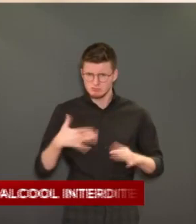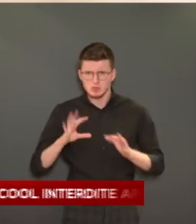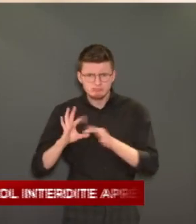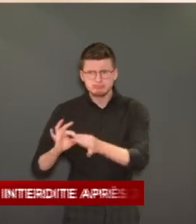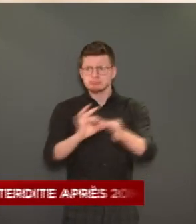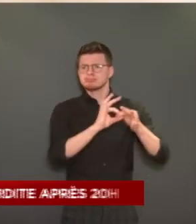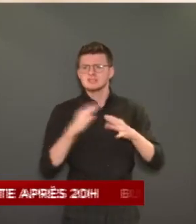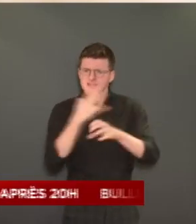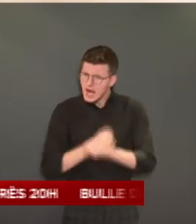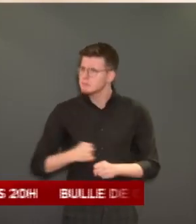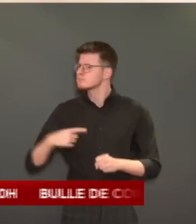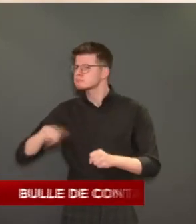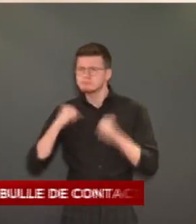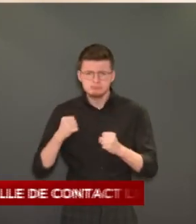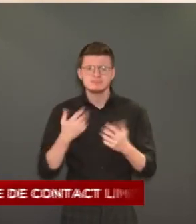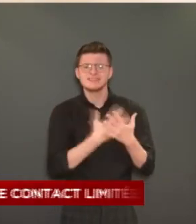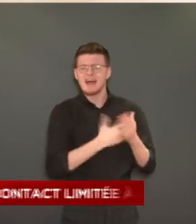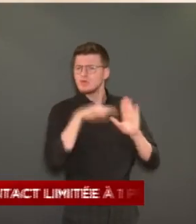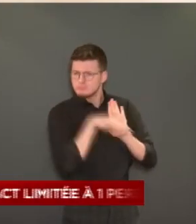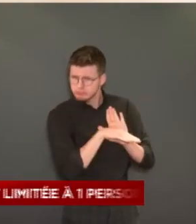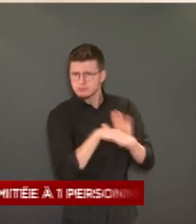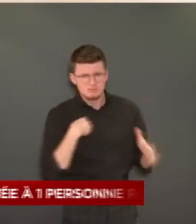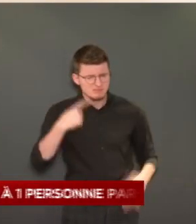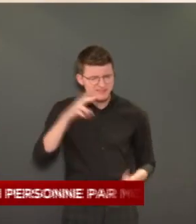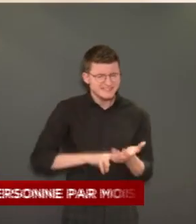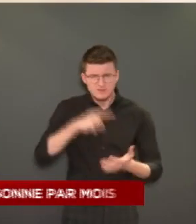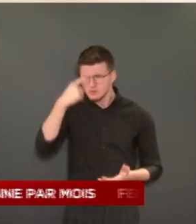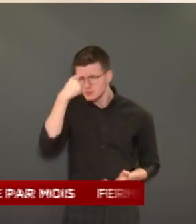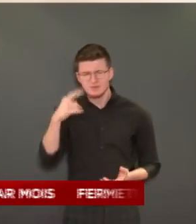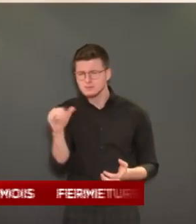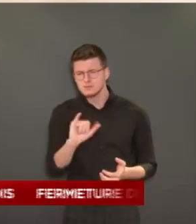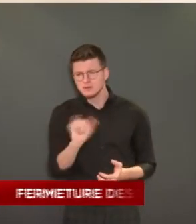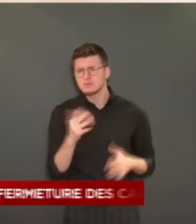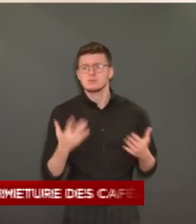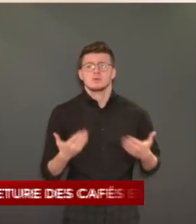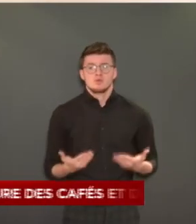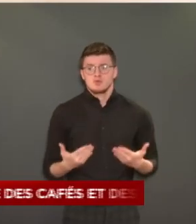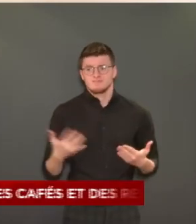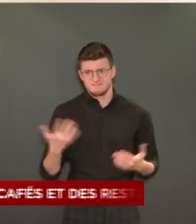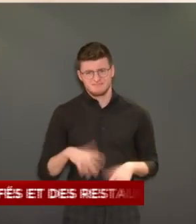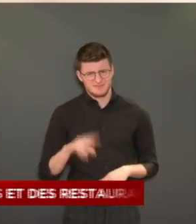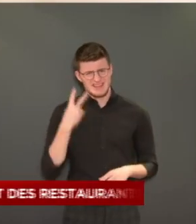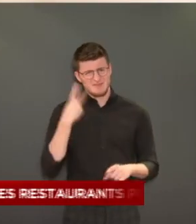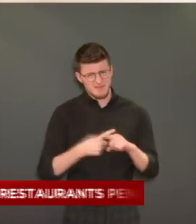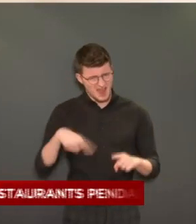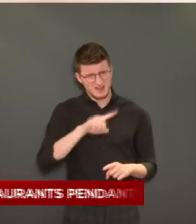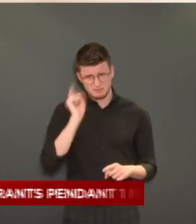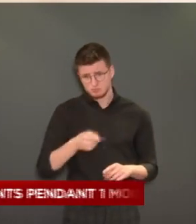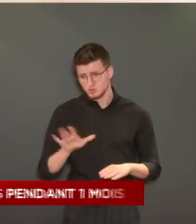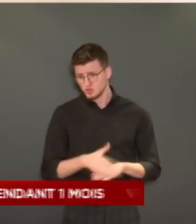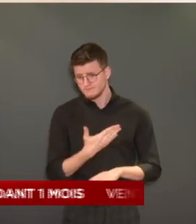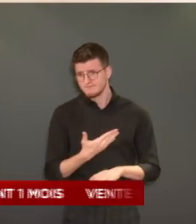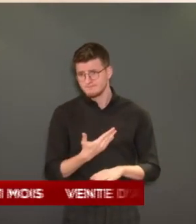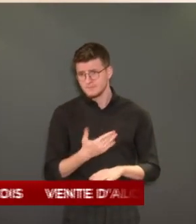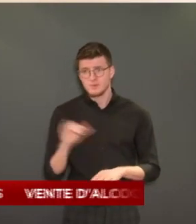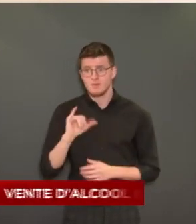solidarité et nous avons fait baisser les chiffres. Et je suis convaincu que cette fois-ci aussi, et malgré le fait que nous le demandons